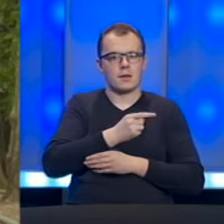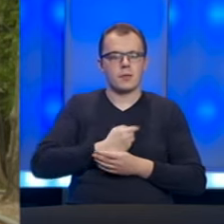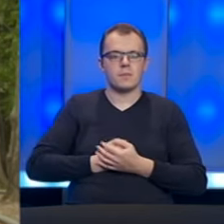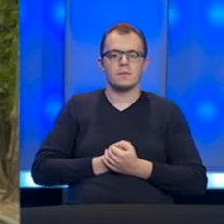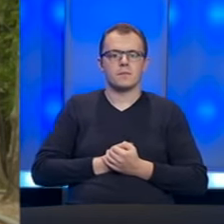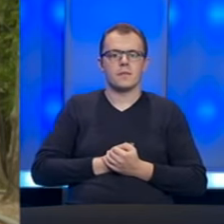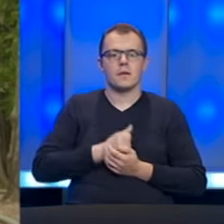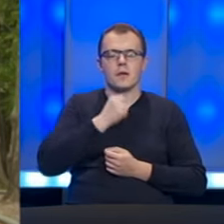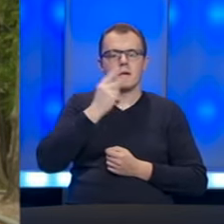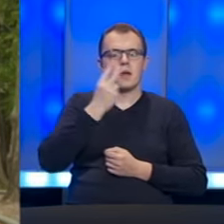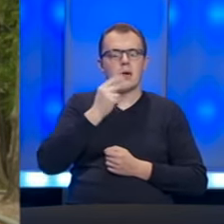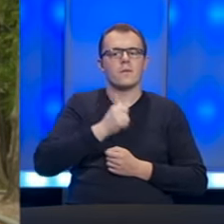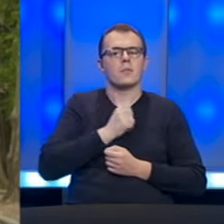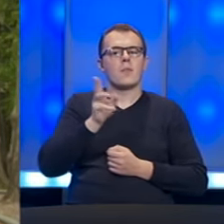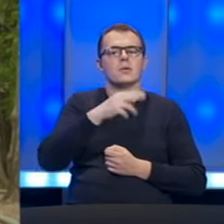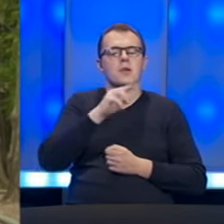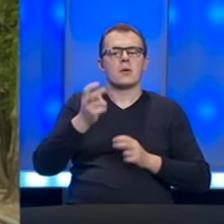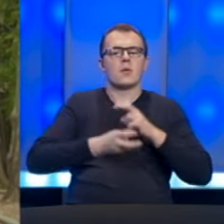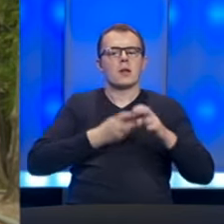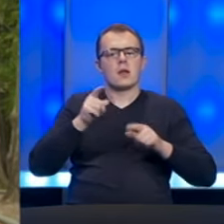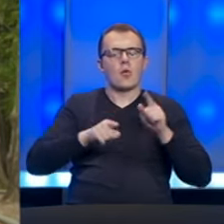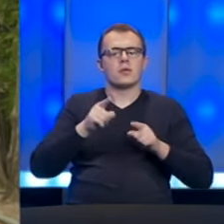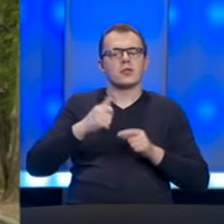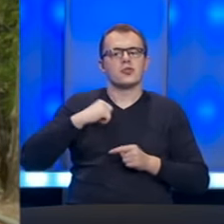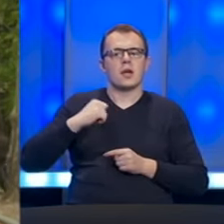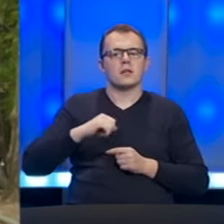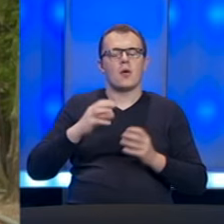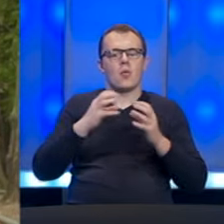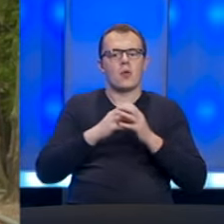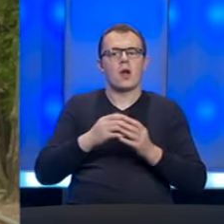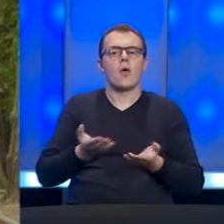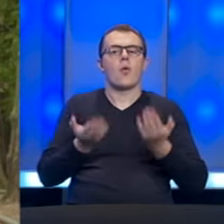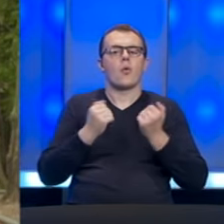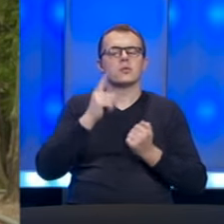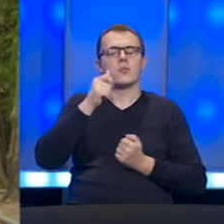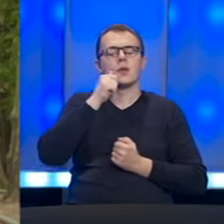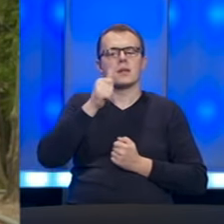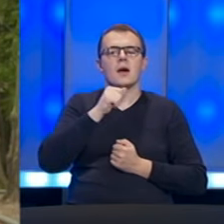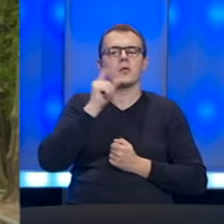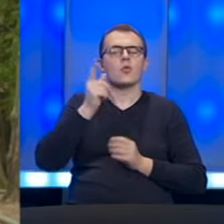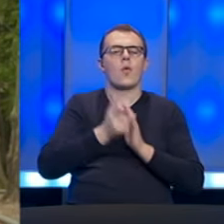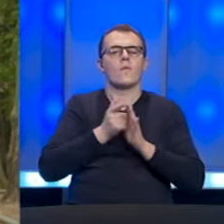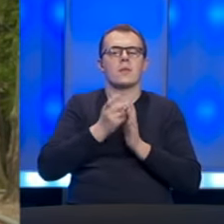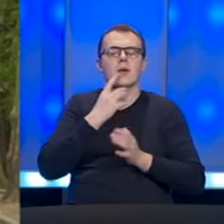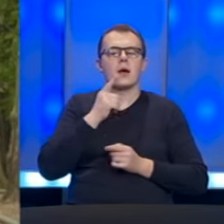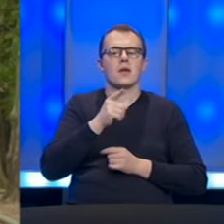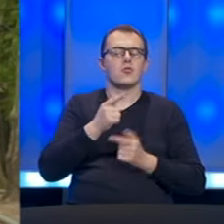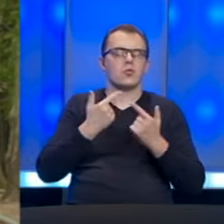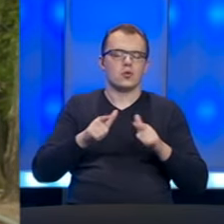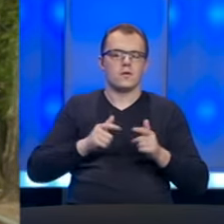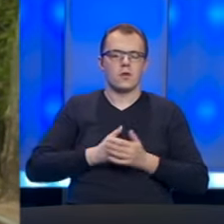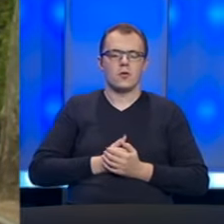I naravno imamo zabranu kretanja određenih kategorija stanovništva osim u one dane i u ono vrijeme kada je to